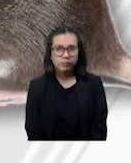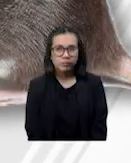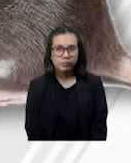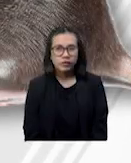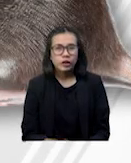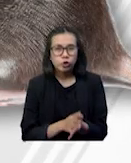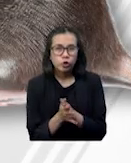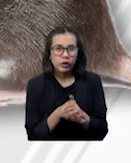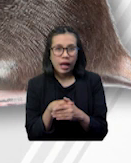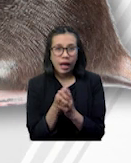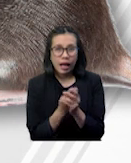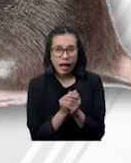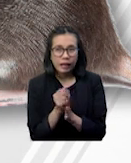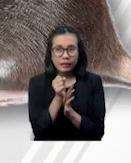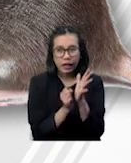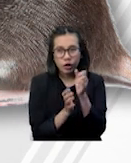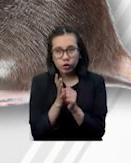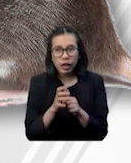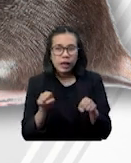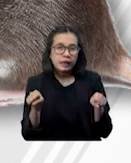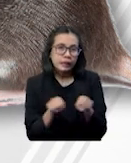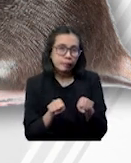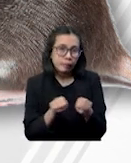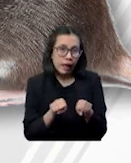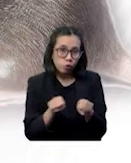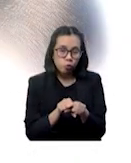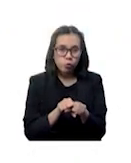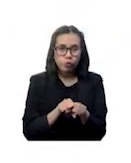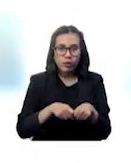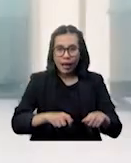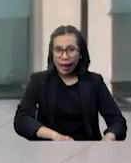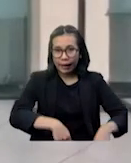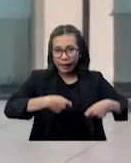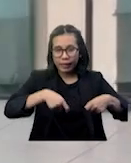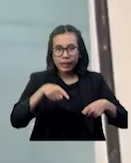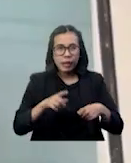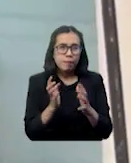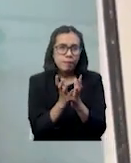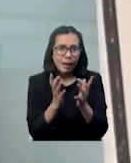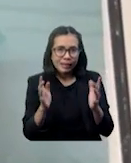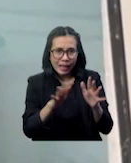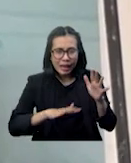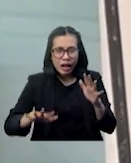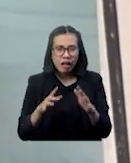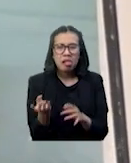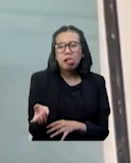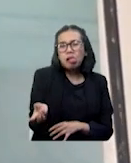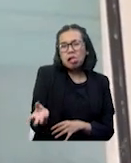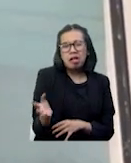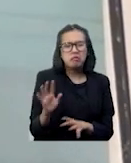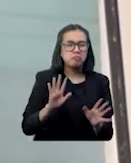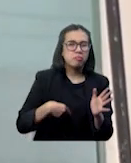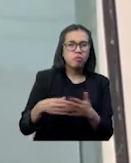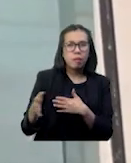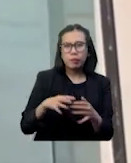sabun, gunakan sarung tangan dan sepatu karet saat masuk ke genangan air. Masyarakat diminta tak sepelekan wabah ini karena dapat